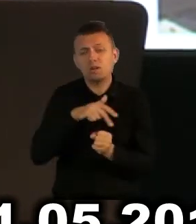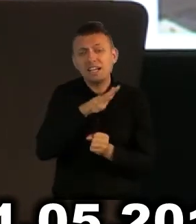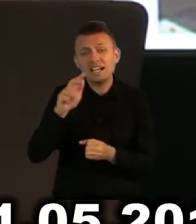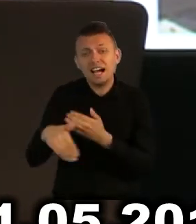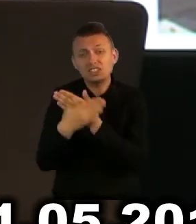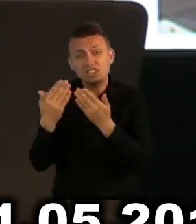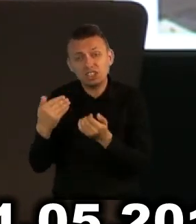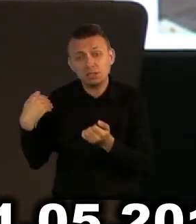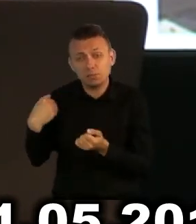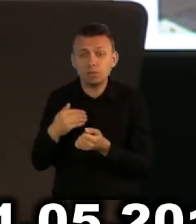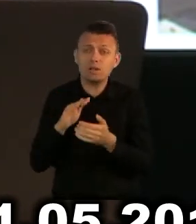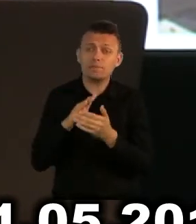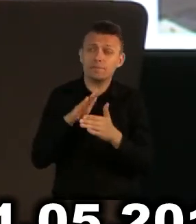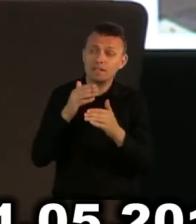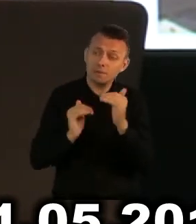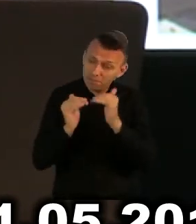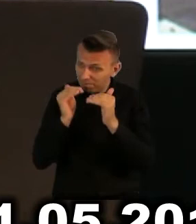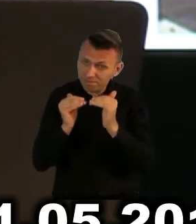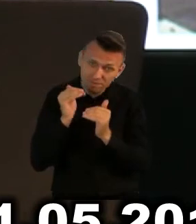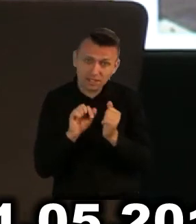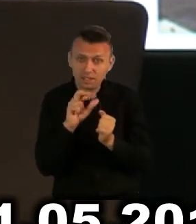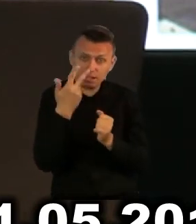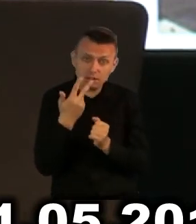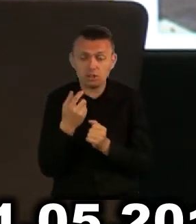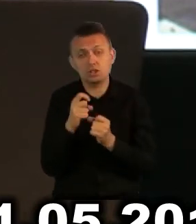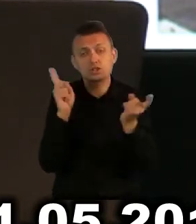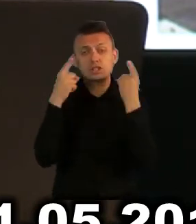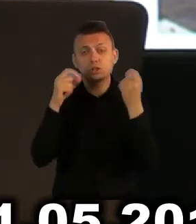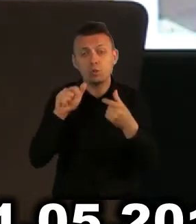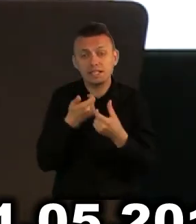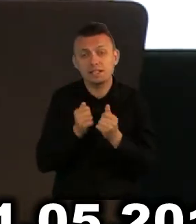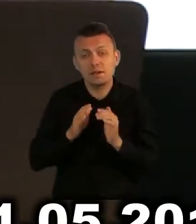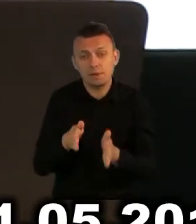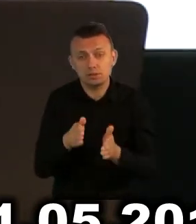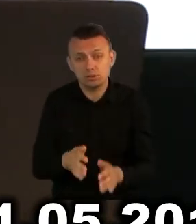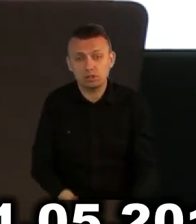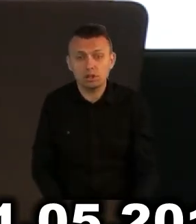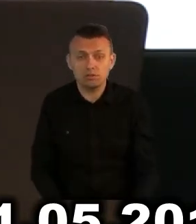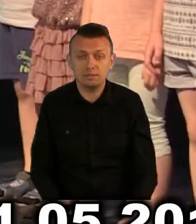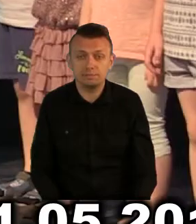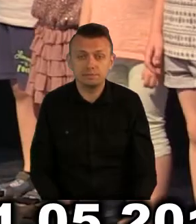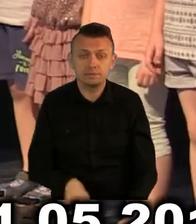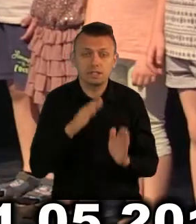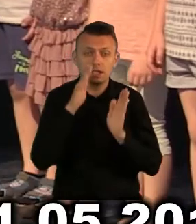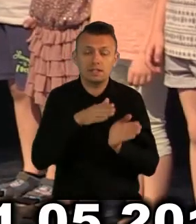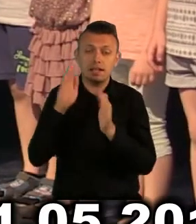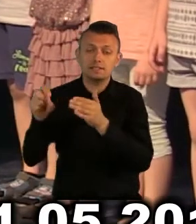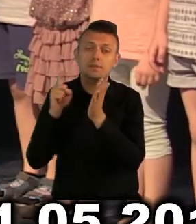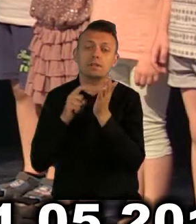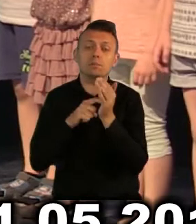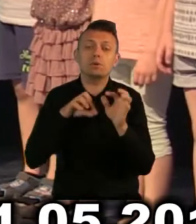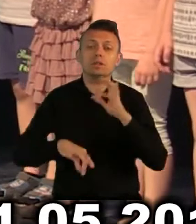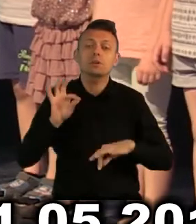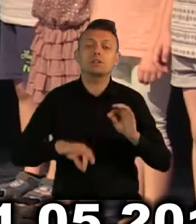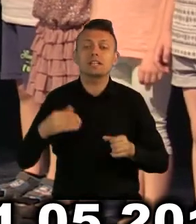co 5. zdarzenie drogowe to był wypadek. Czyli to takie zdarzenie, w którym już komuś coś się stało. Kolejnym punktem